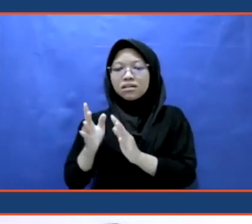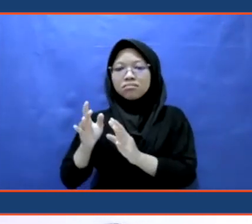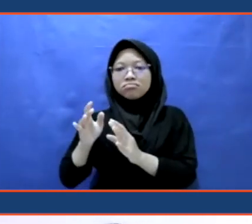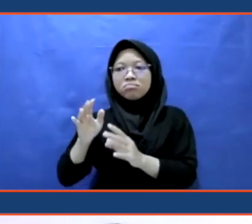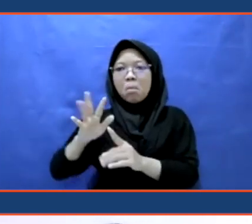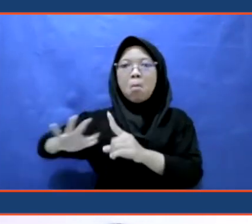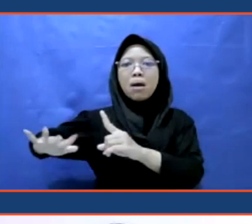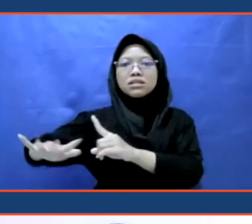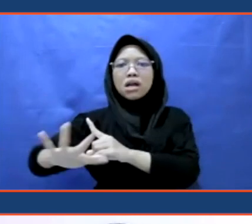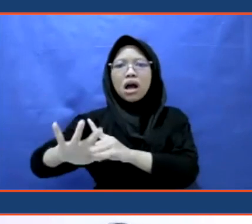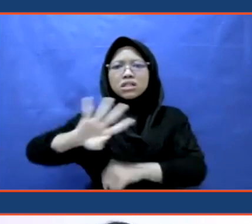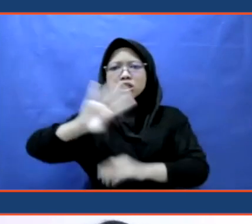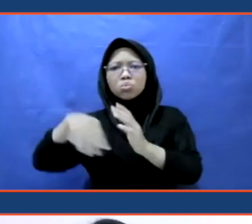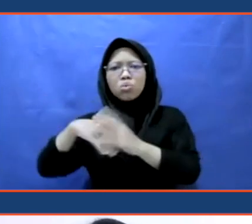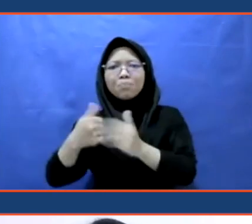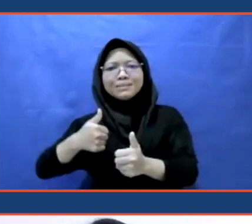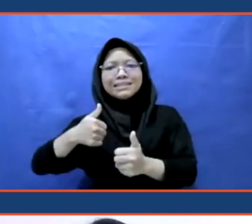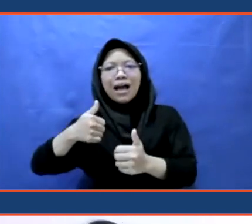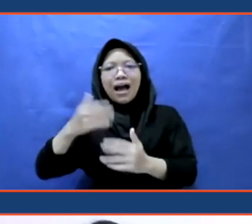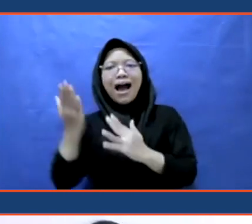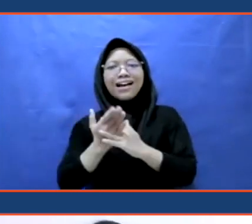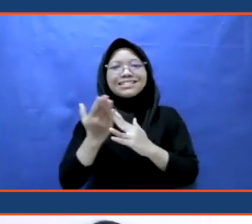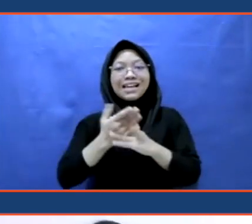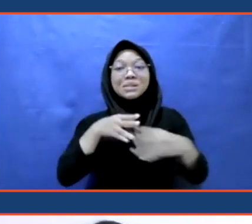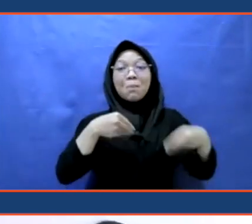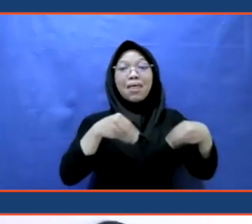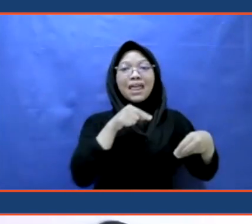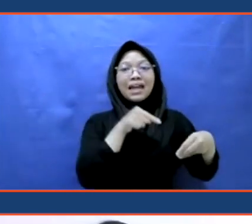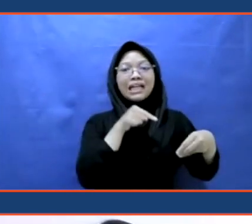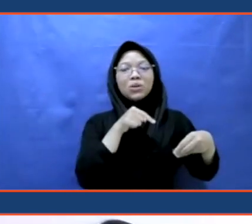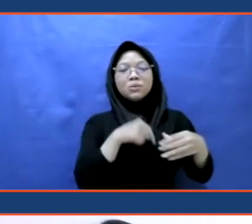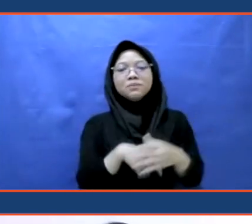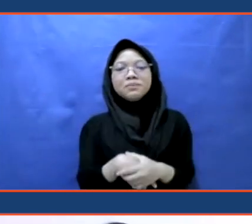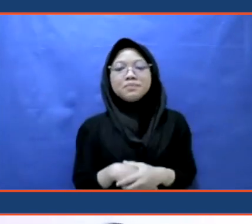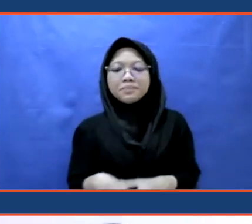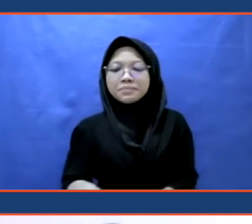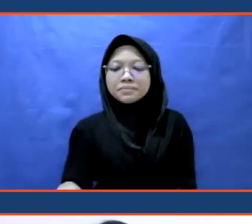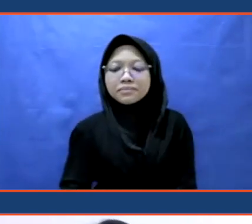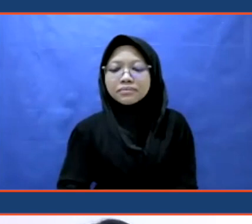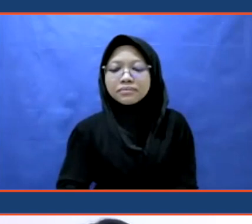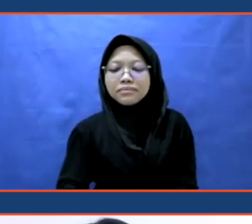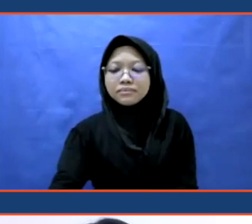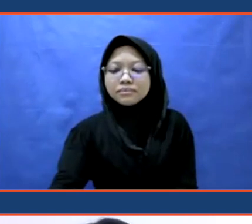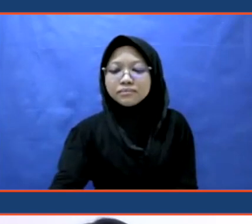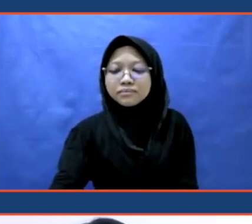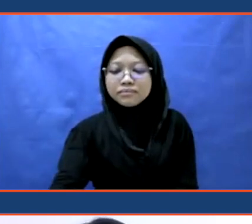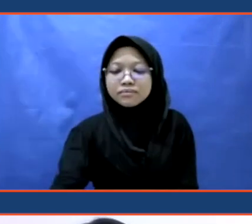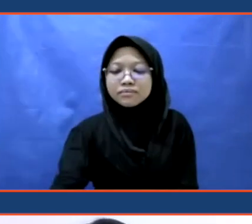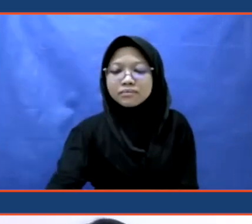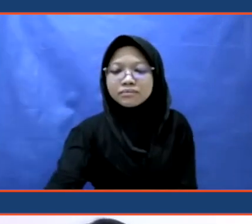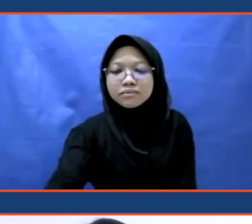dikelas budaya baik yang M netra maupun non netral